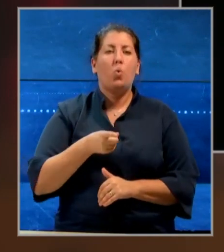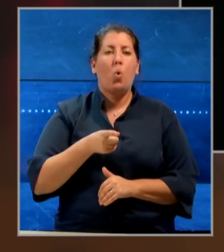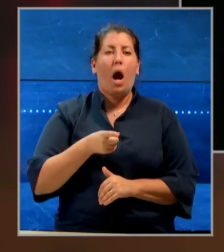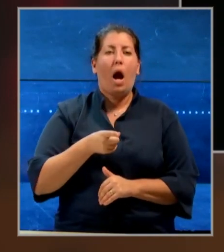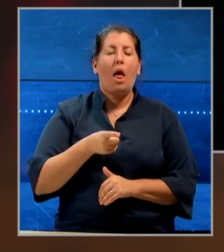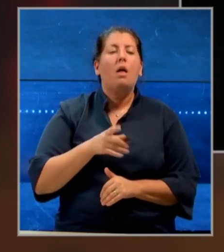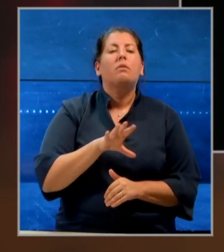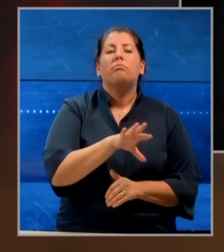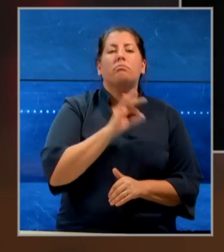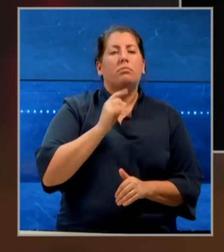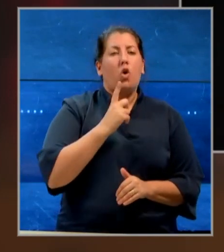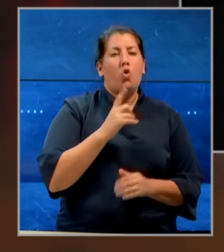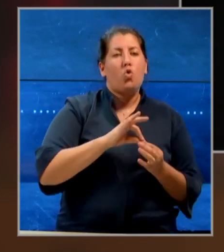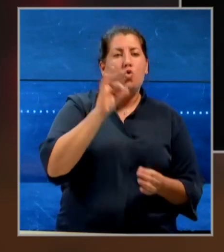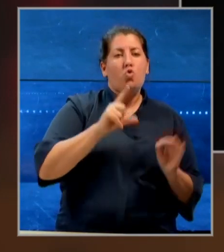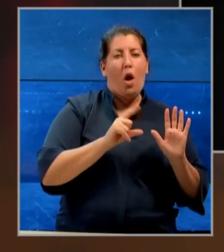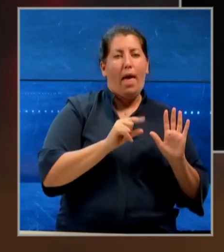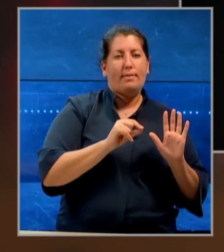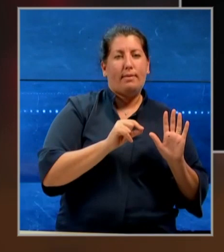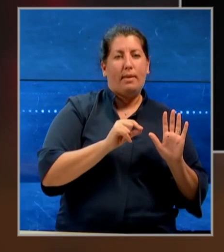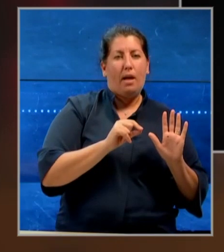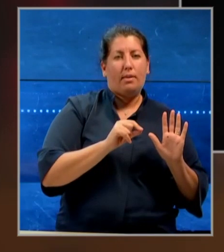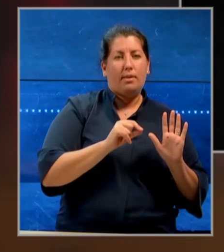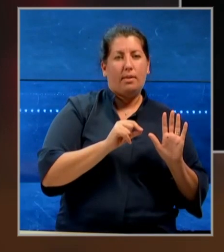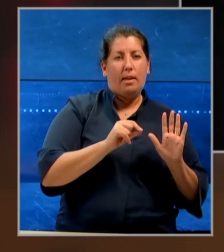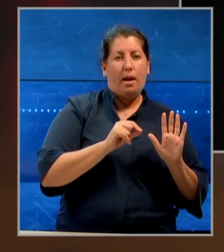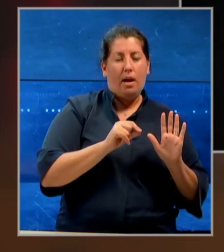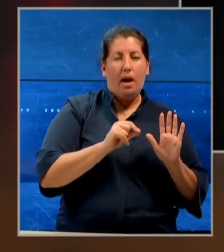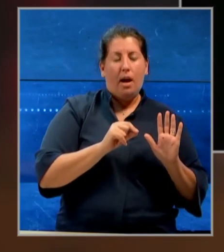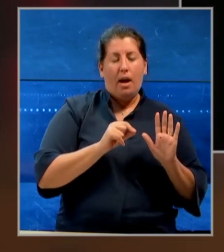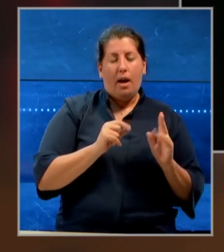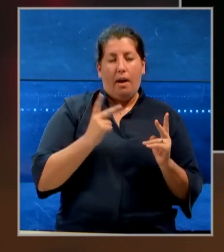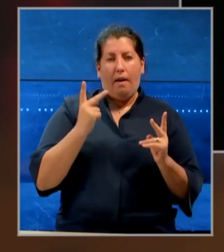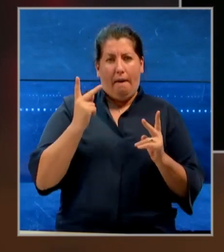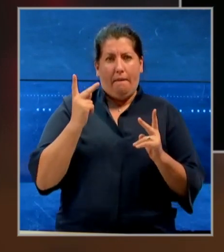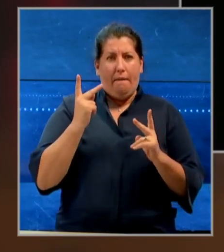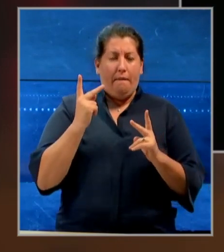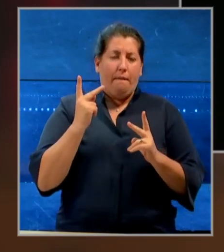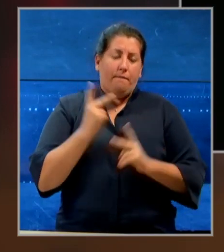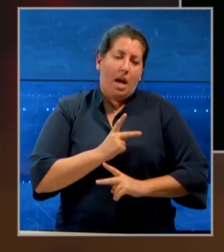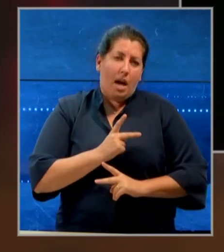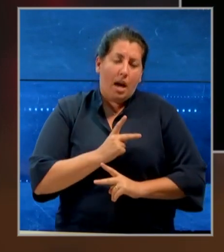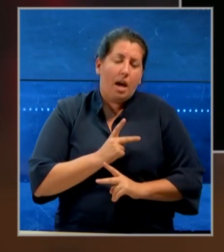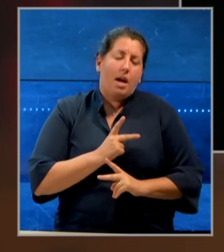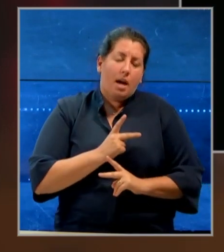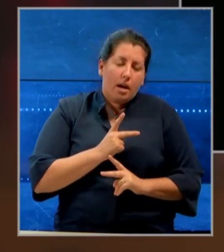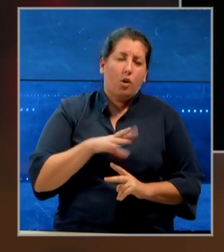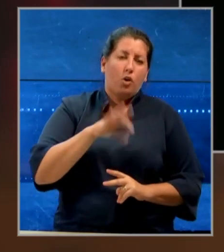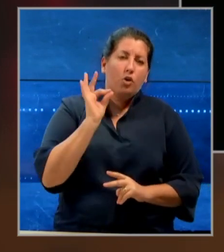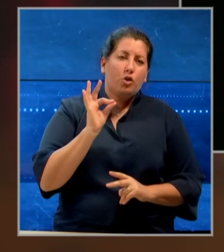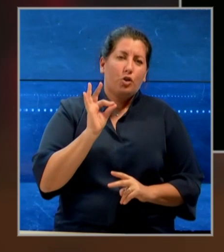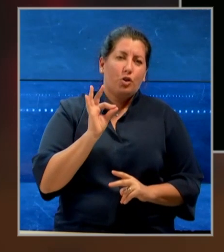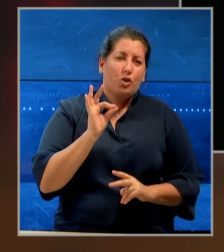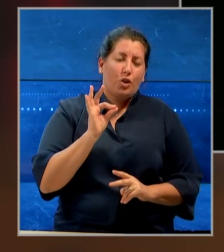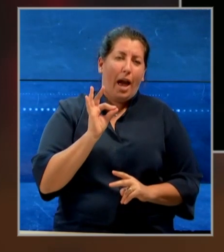io sono per la qualità. Sono d'accordo. Però si va su questa linea. Sì, a prescindere non va bene. Però se noi